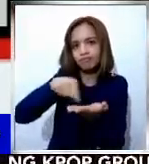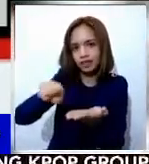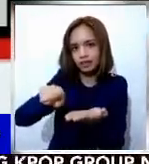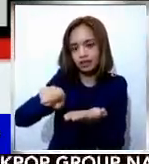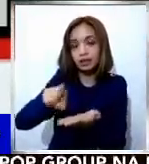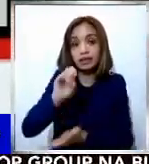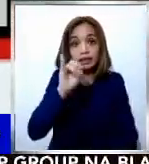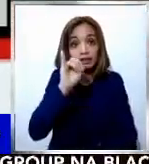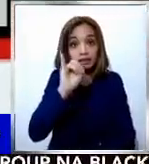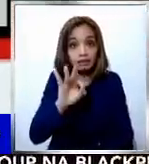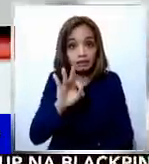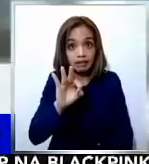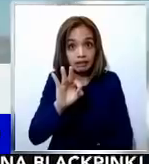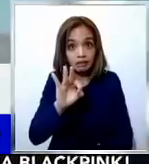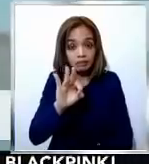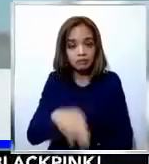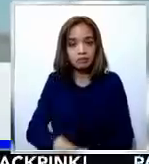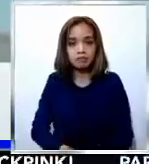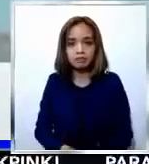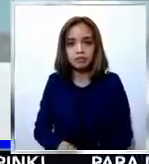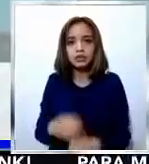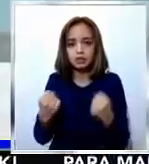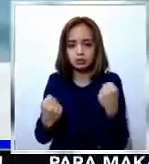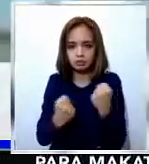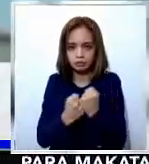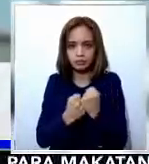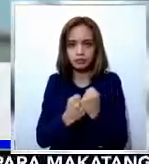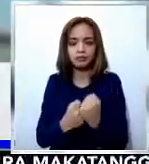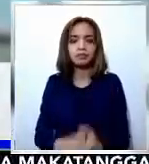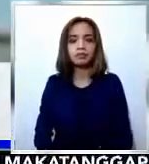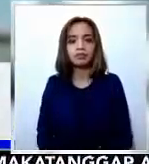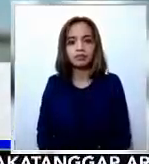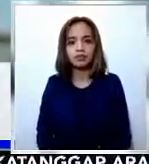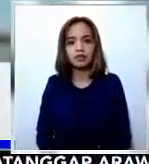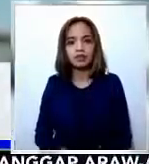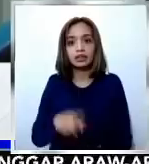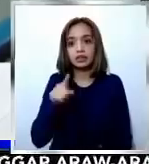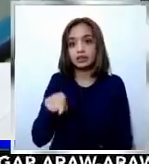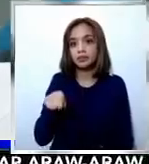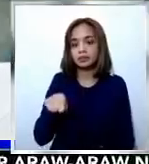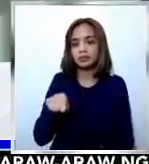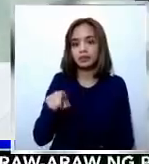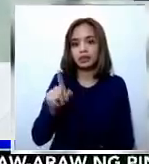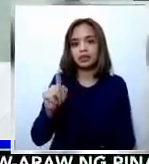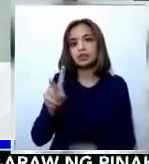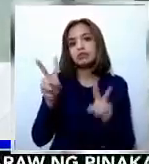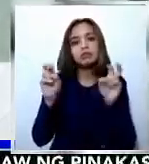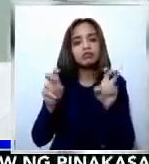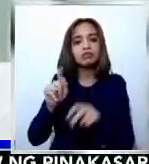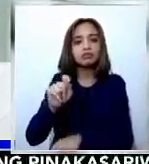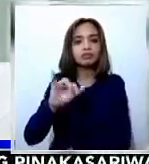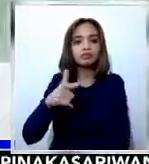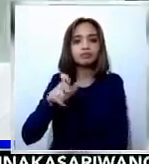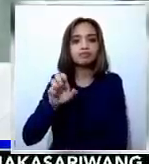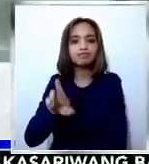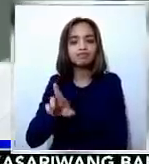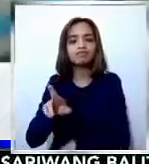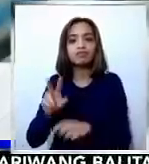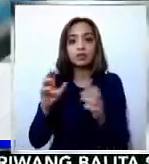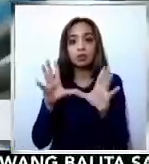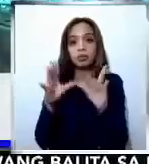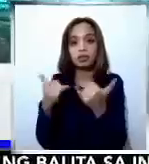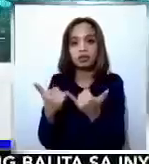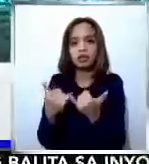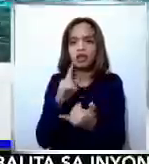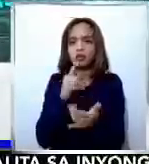ay masusuportahan. Ang Tiger Phil na nagsupply ng face masks sa Pharmaly, aminadong hindi nagbayad ng tamang tax noong